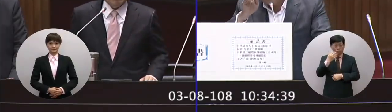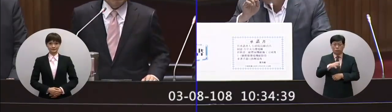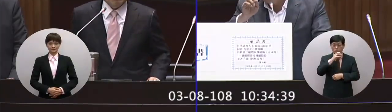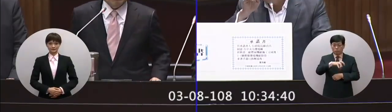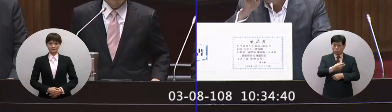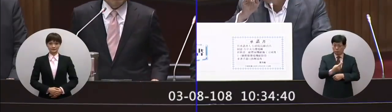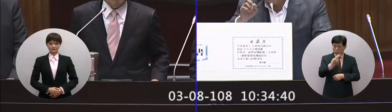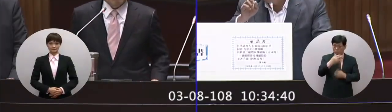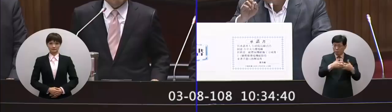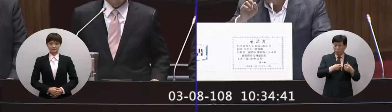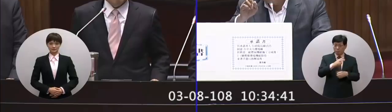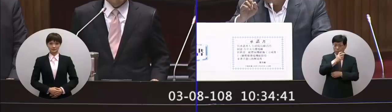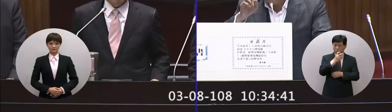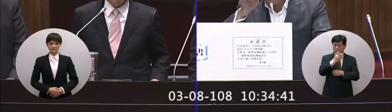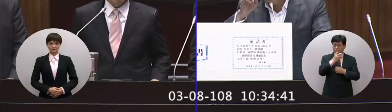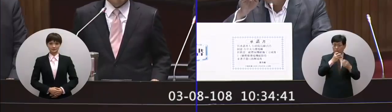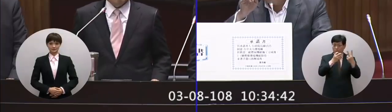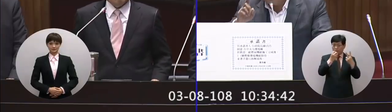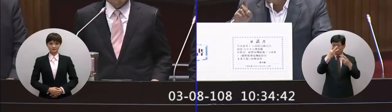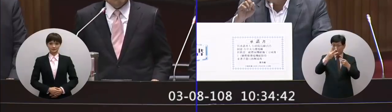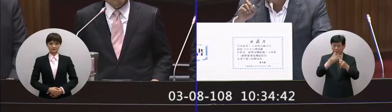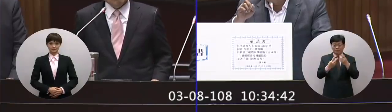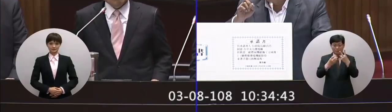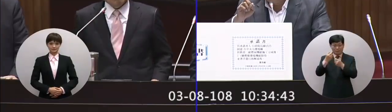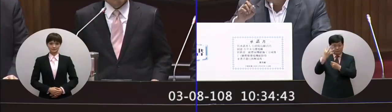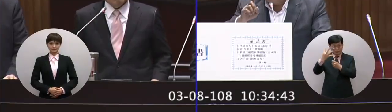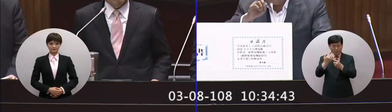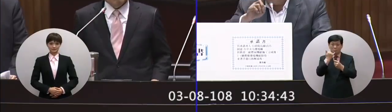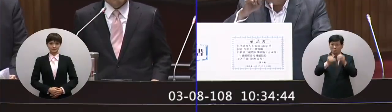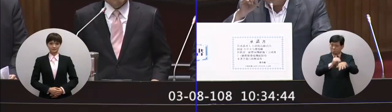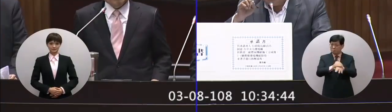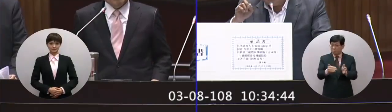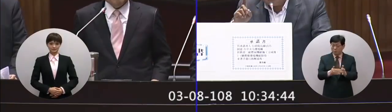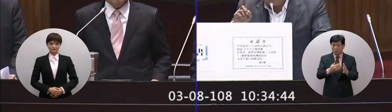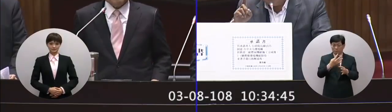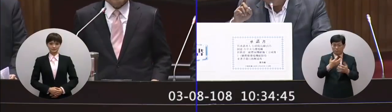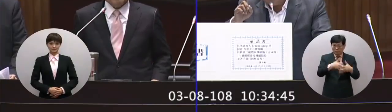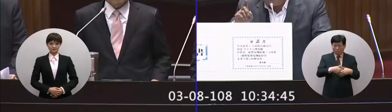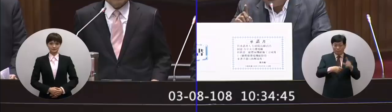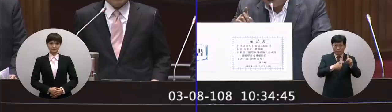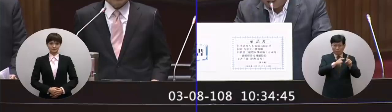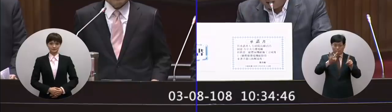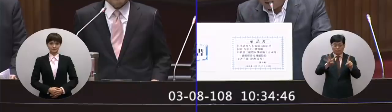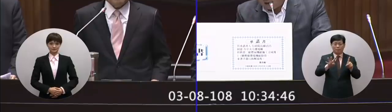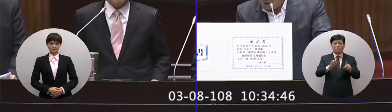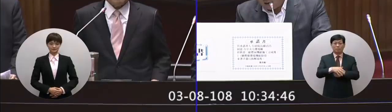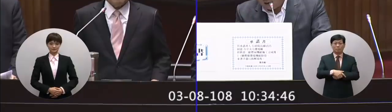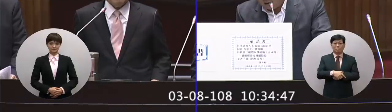气机组2023、2024年能够顺利完成的时候，好，一到四号机组就